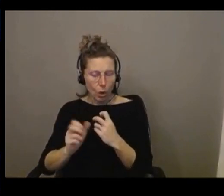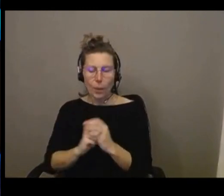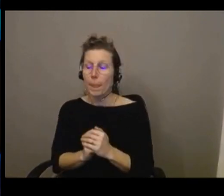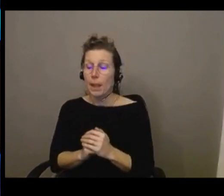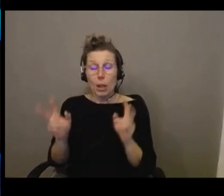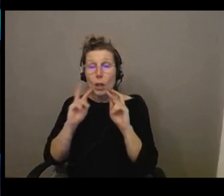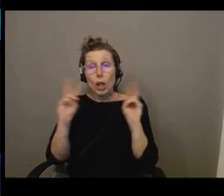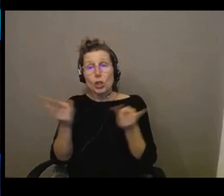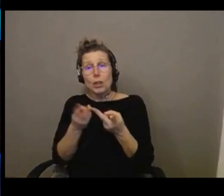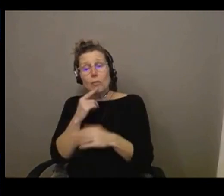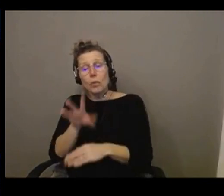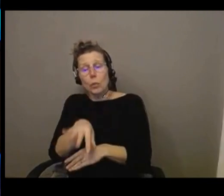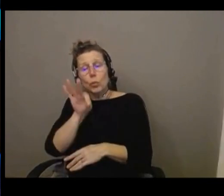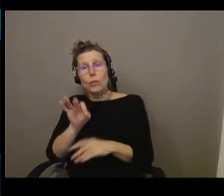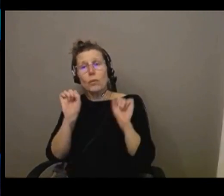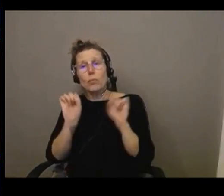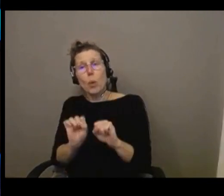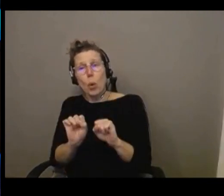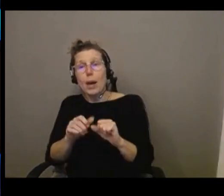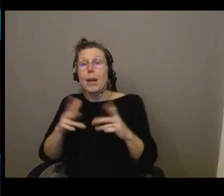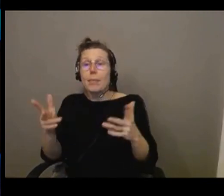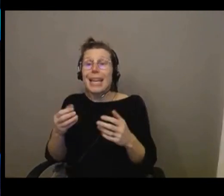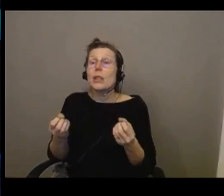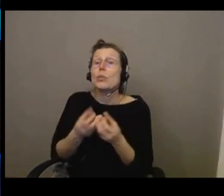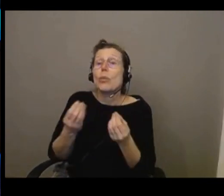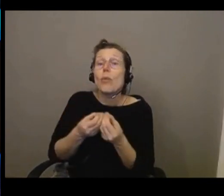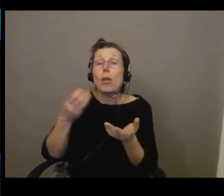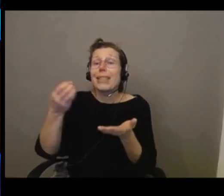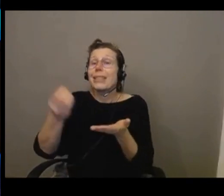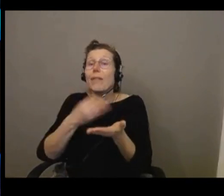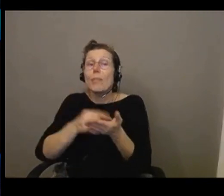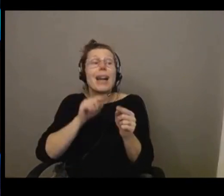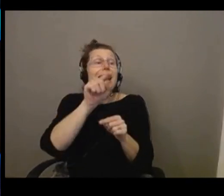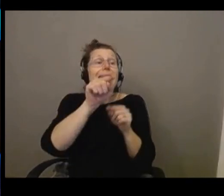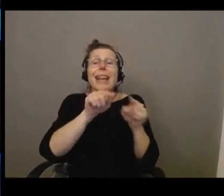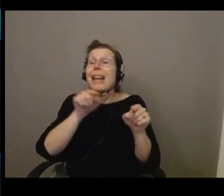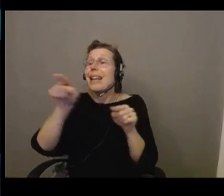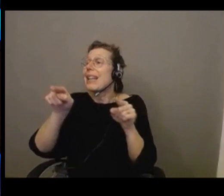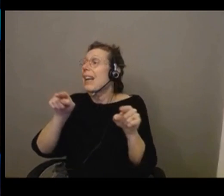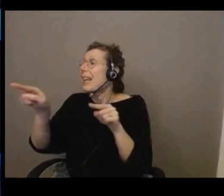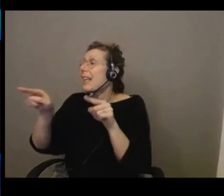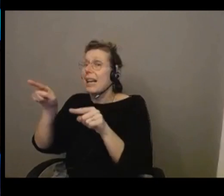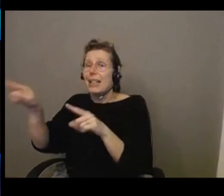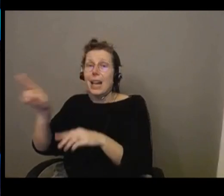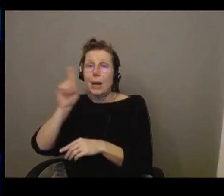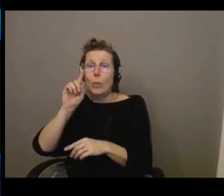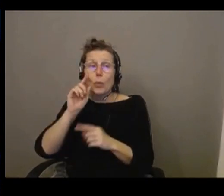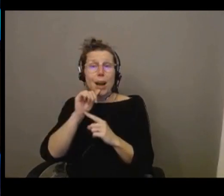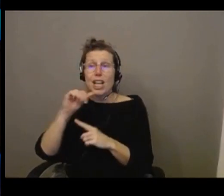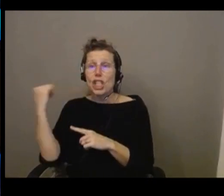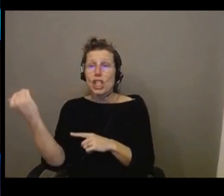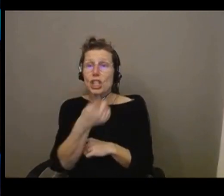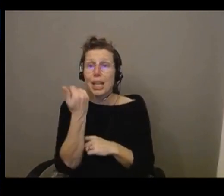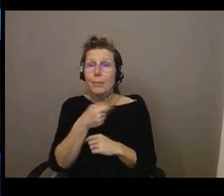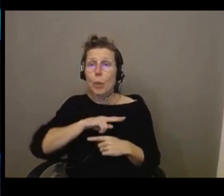Le problème, c'est qu'elles sont extrêmement dispersées parce que c'est chaque propriétaire de la donnée qui les met à disposition, en général